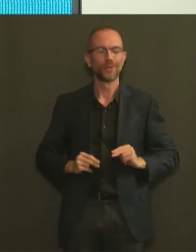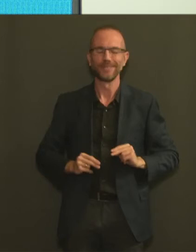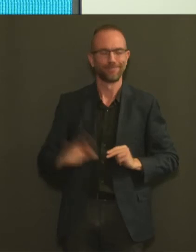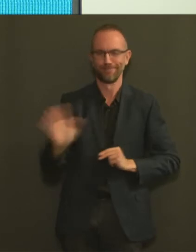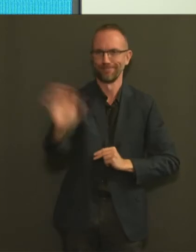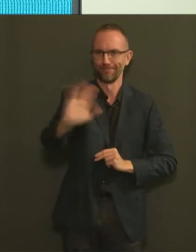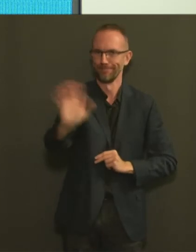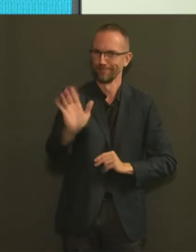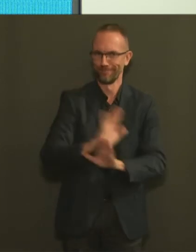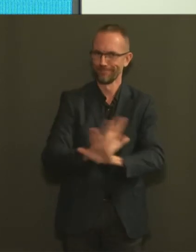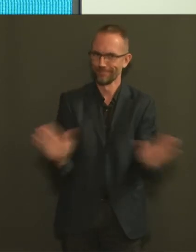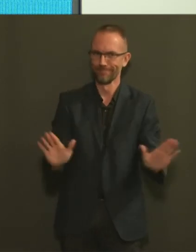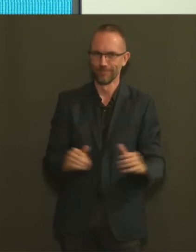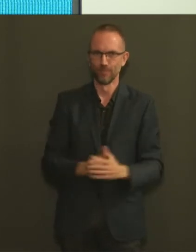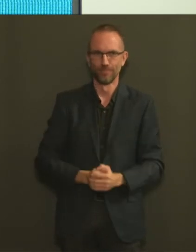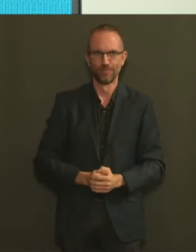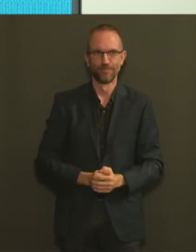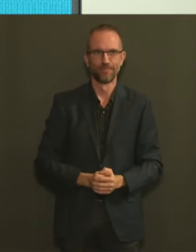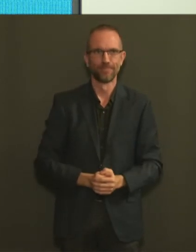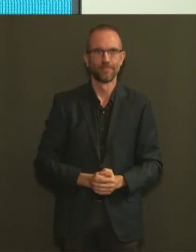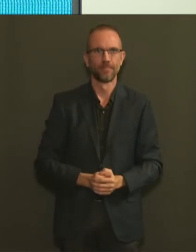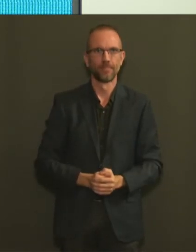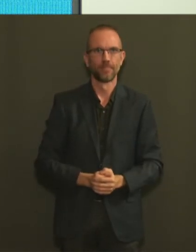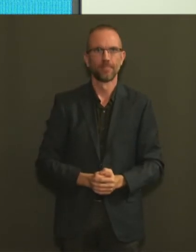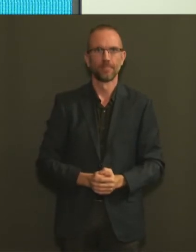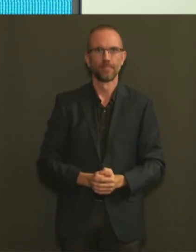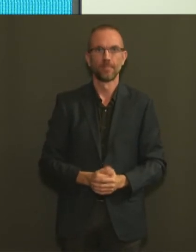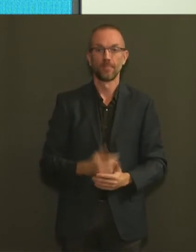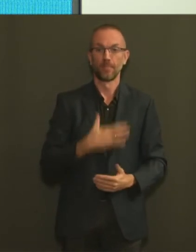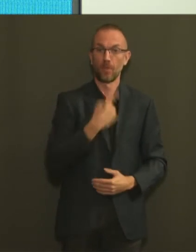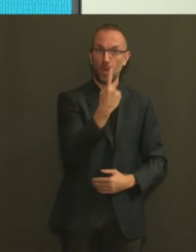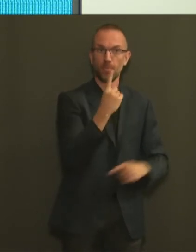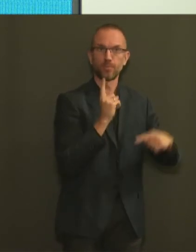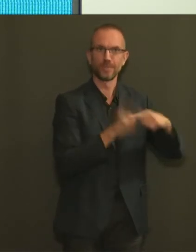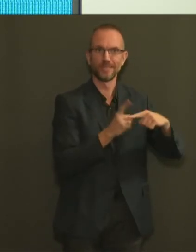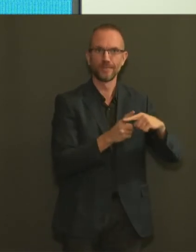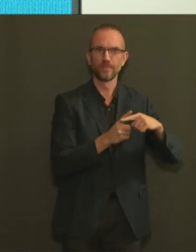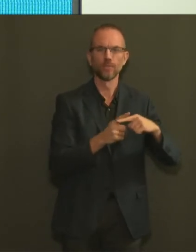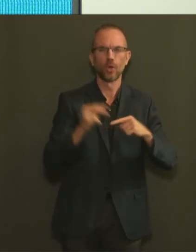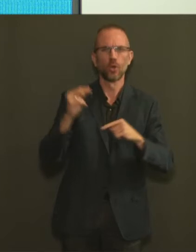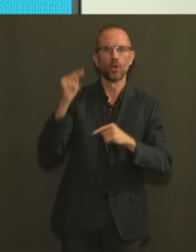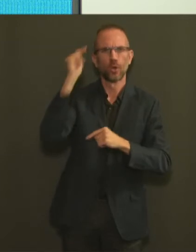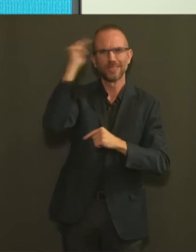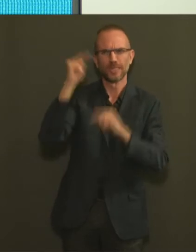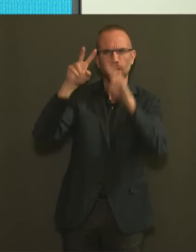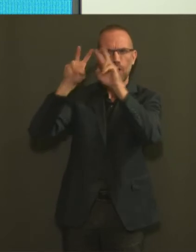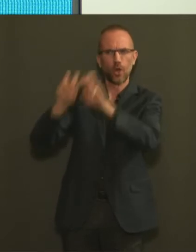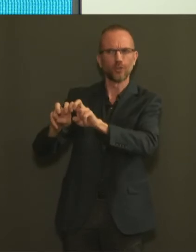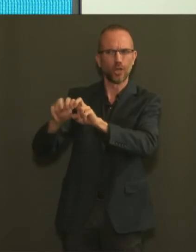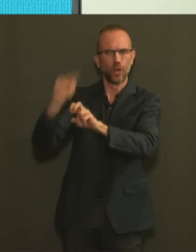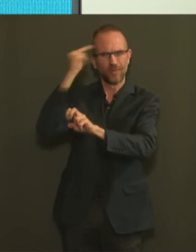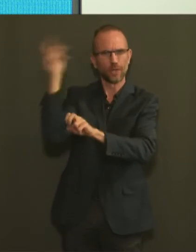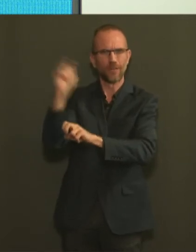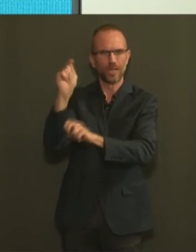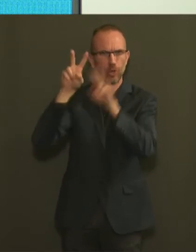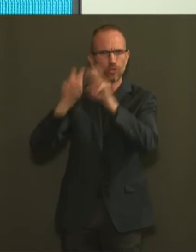un point positif une étude faite par l'université d'anvers nous montre qu'actuellement alors qu'on est le nez sur les